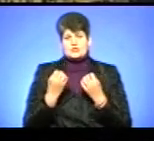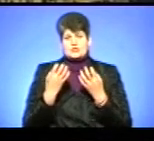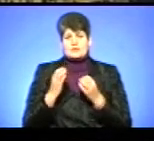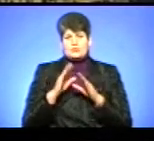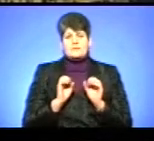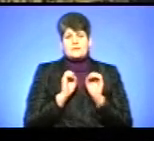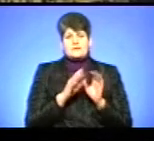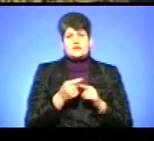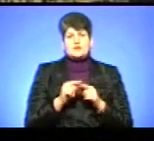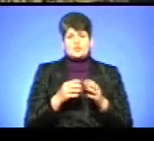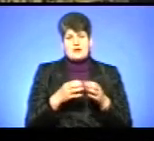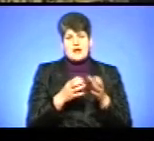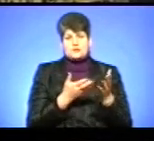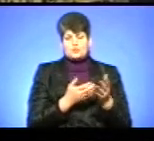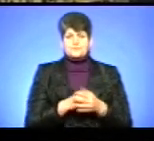передавати на цю бригаду.